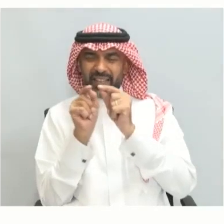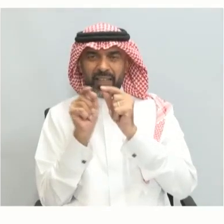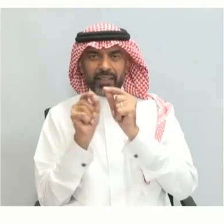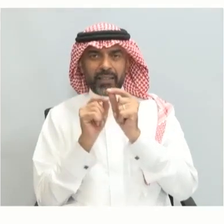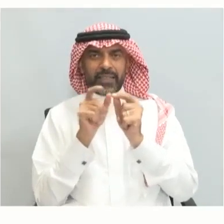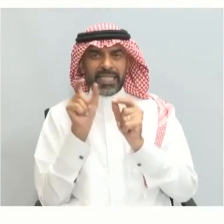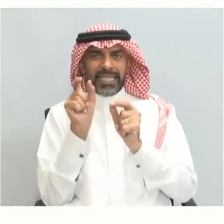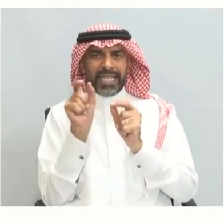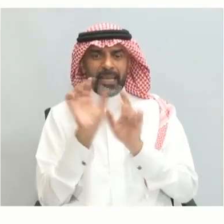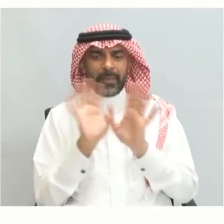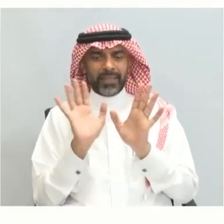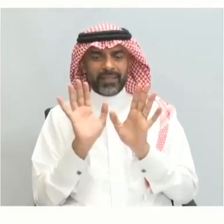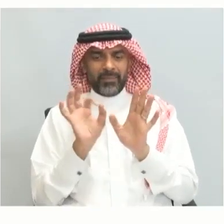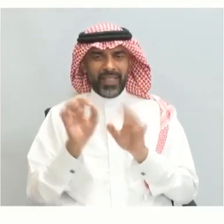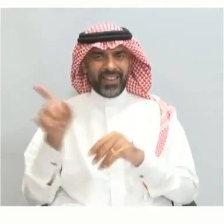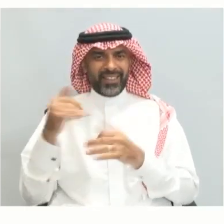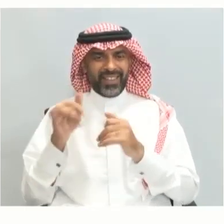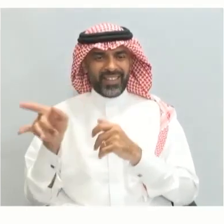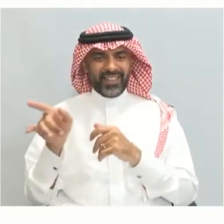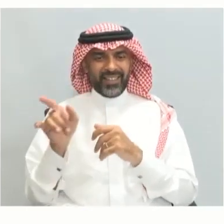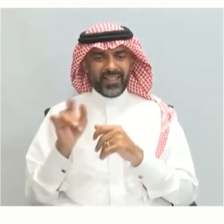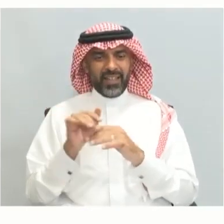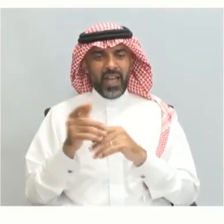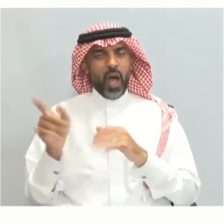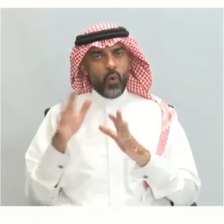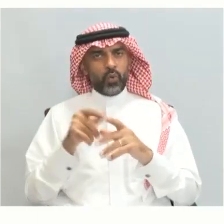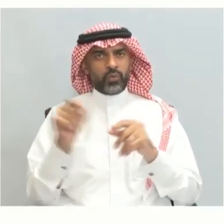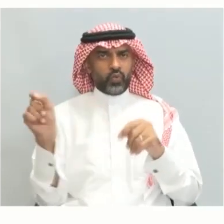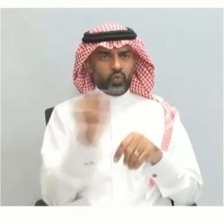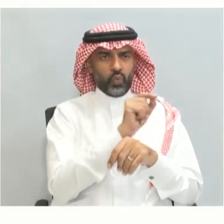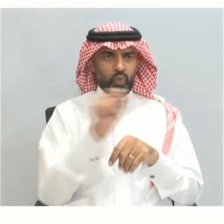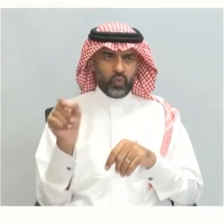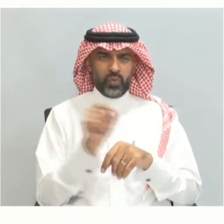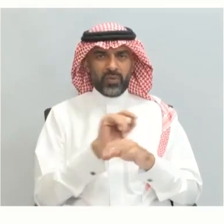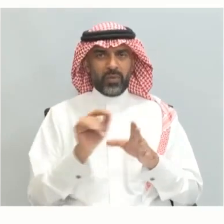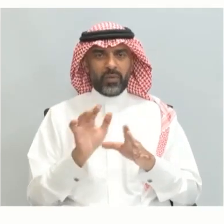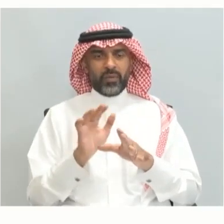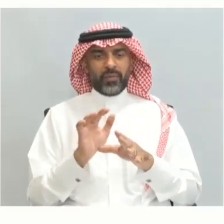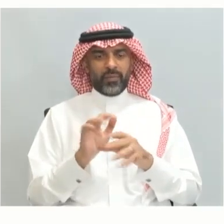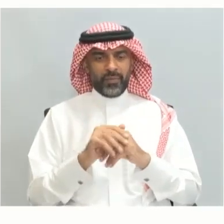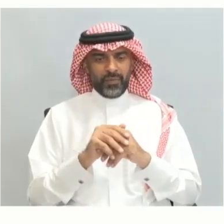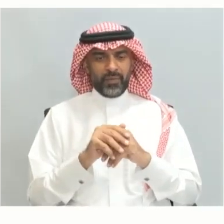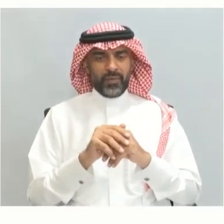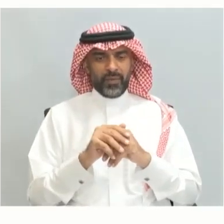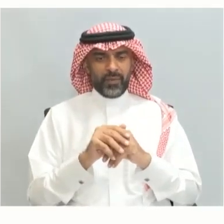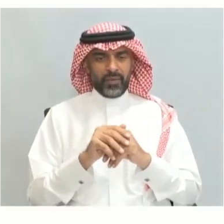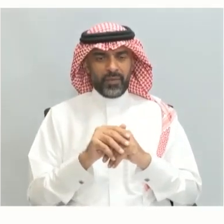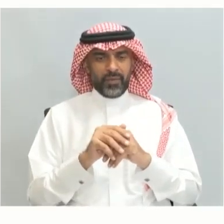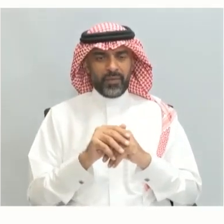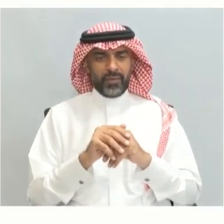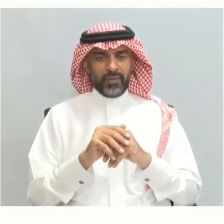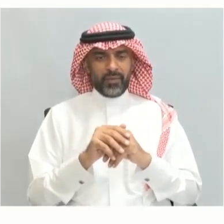او واضحه هي امامكم بهذا الشكل او قد تكون بهذا الشكل قاطعه بصوره